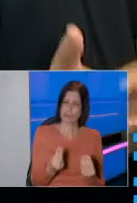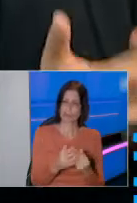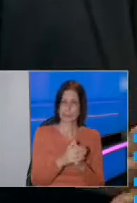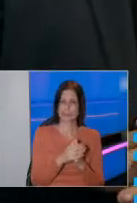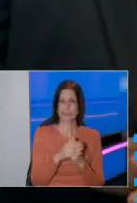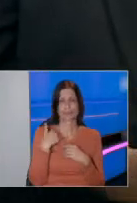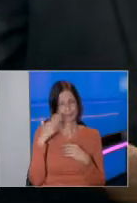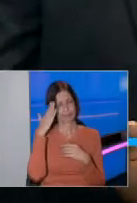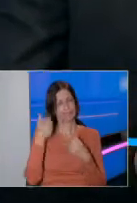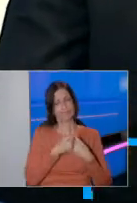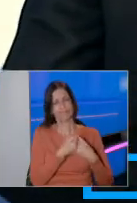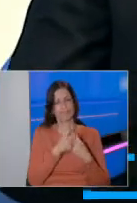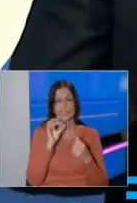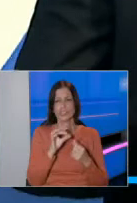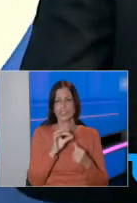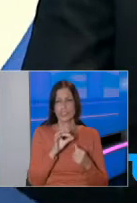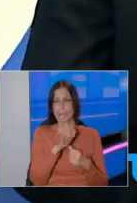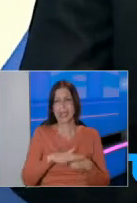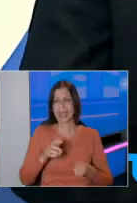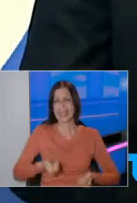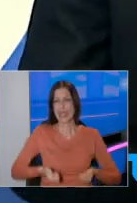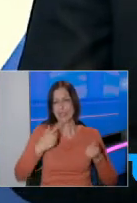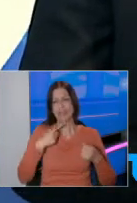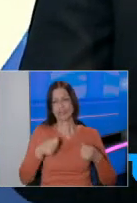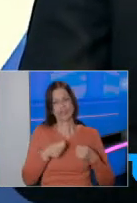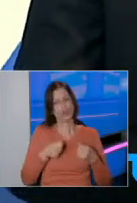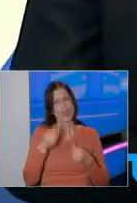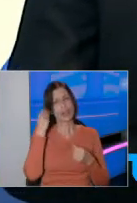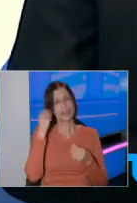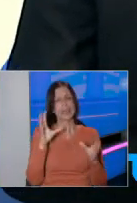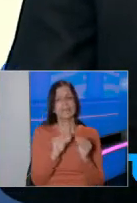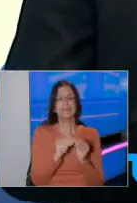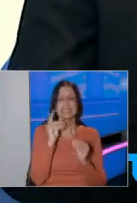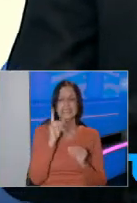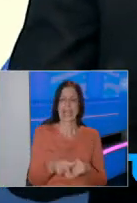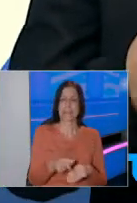אנחנו מכירים את האתגרים של מערכת החינוך בכל מה שקשור לתלמידים עם צרכים